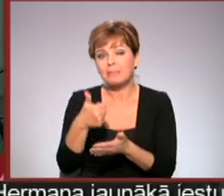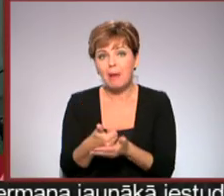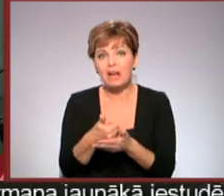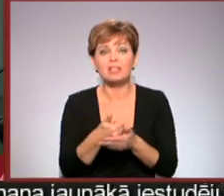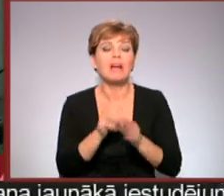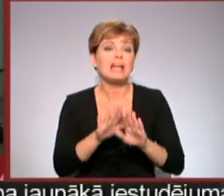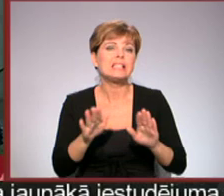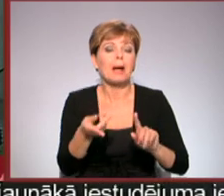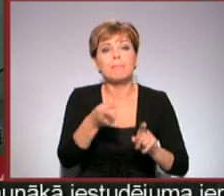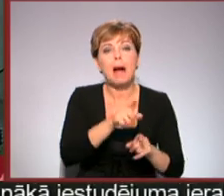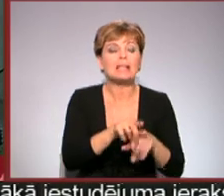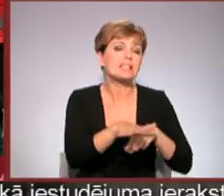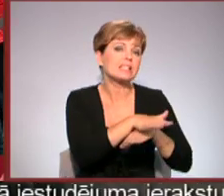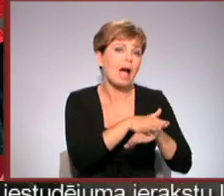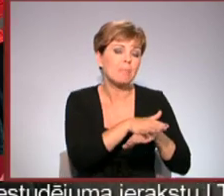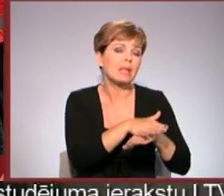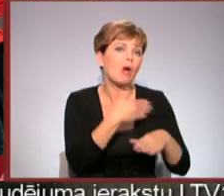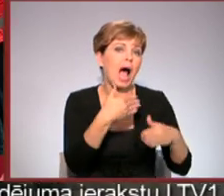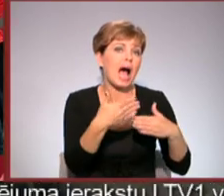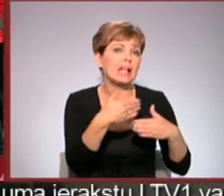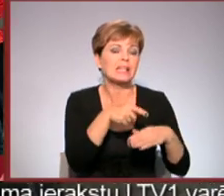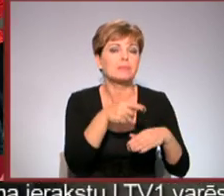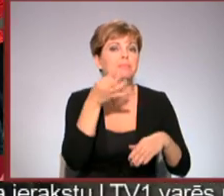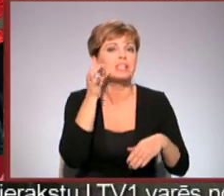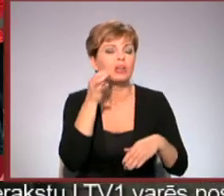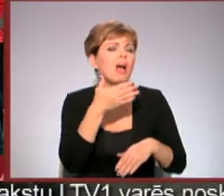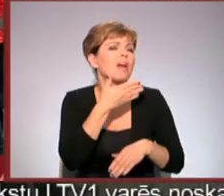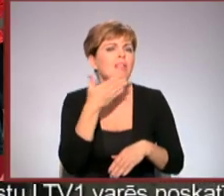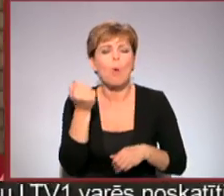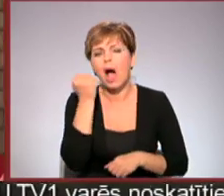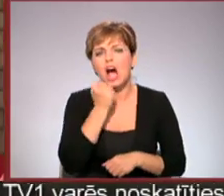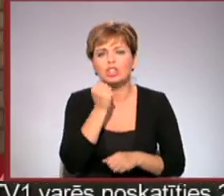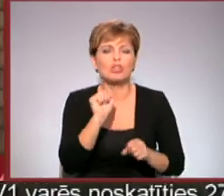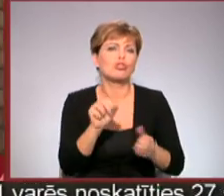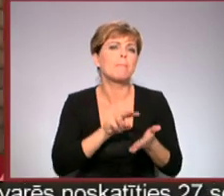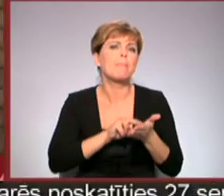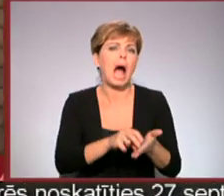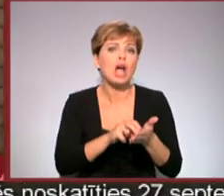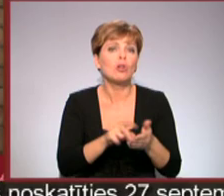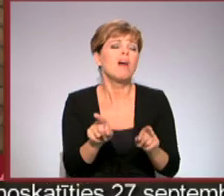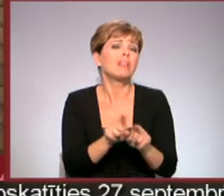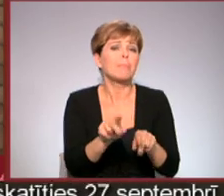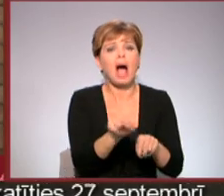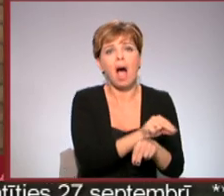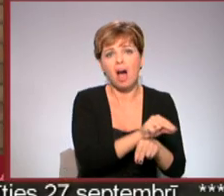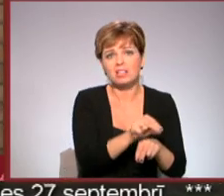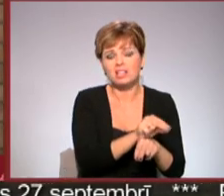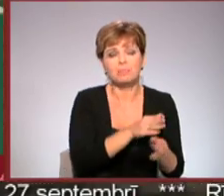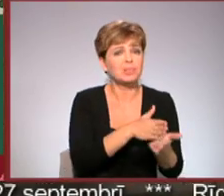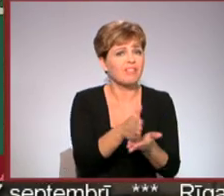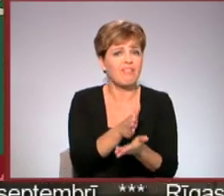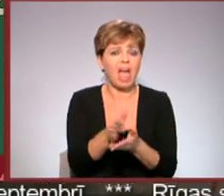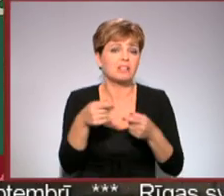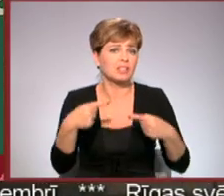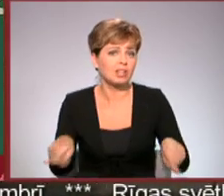mainīs sabiedrības attieksmi pret psihiatriju. Ka tā nav baiļu un anekdošu tēma, bet tāda pati ārstniecības sfēra kā citas.